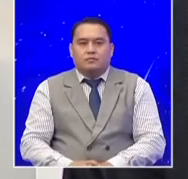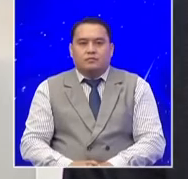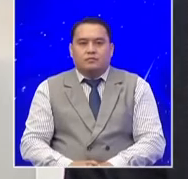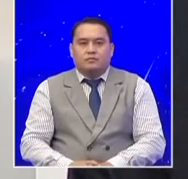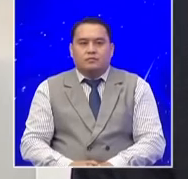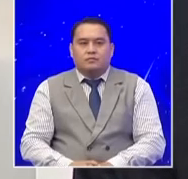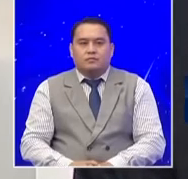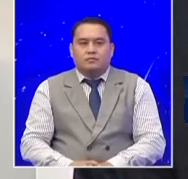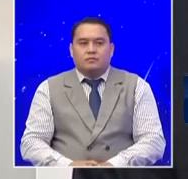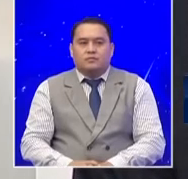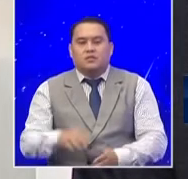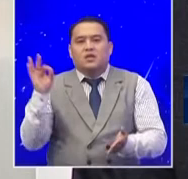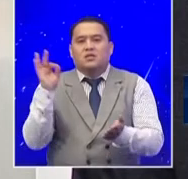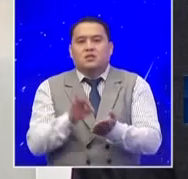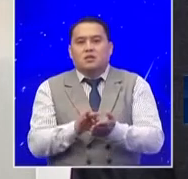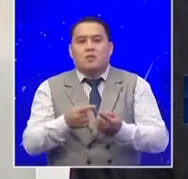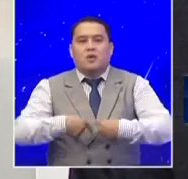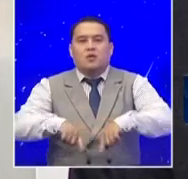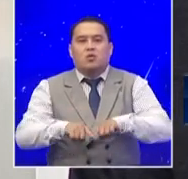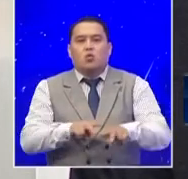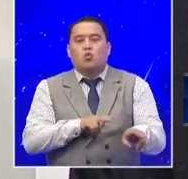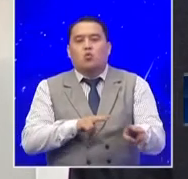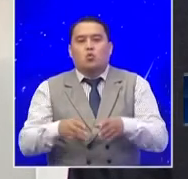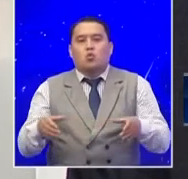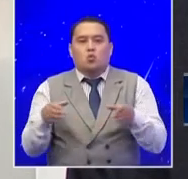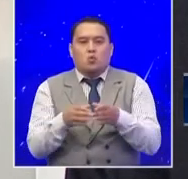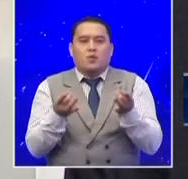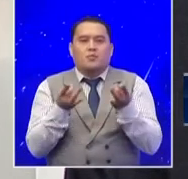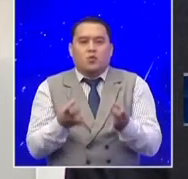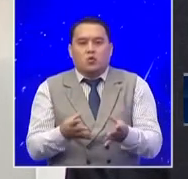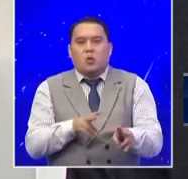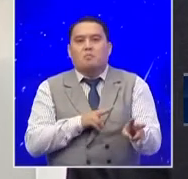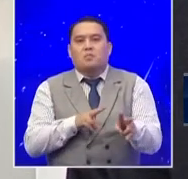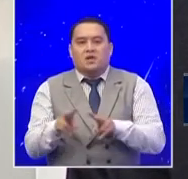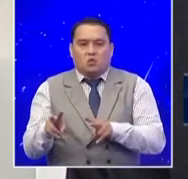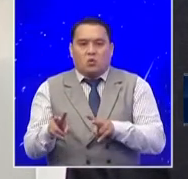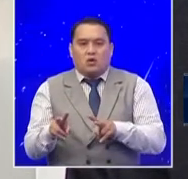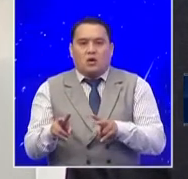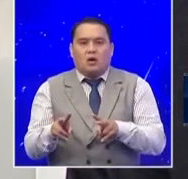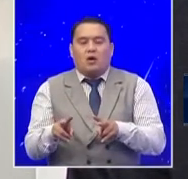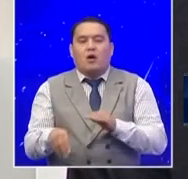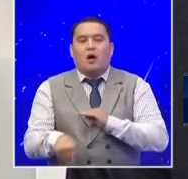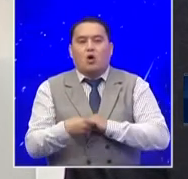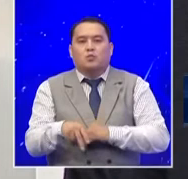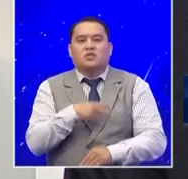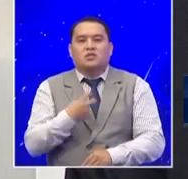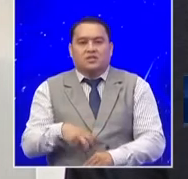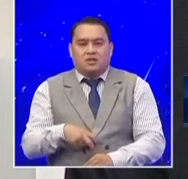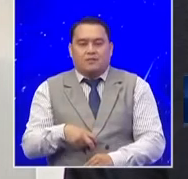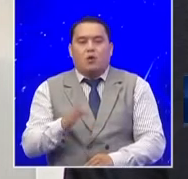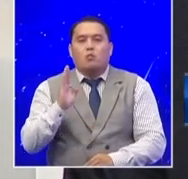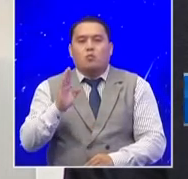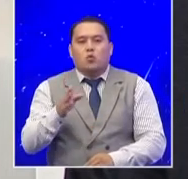Целью специальной мониторинговой группы будет являться не просто мониторинг и анализ коррупционных рисков,